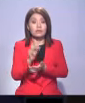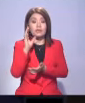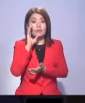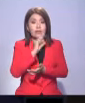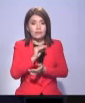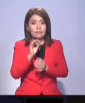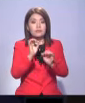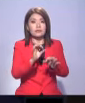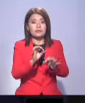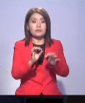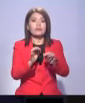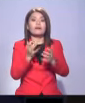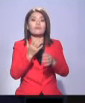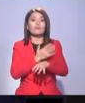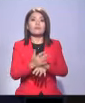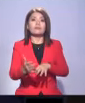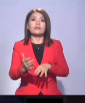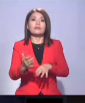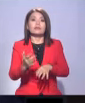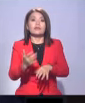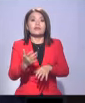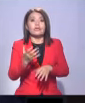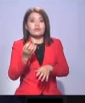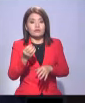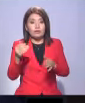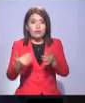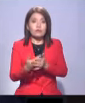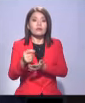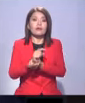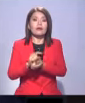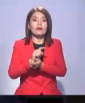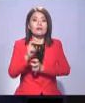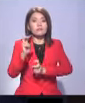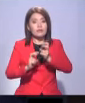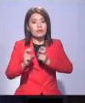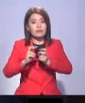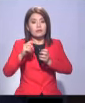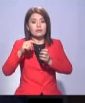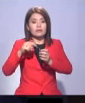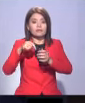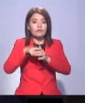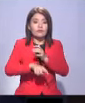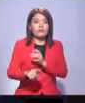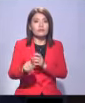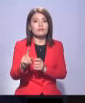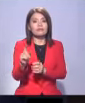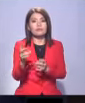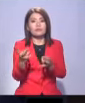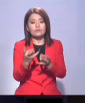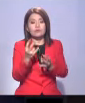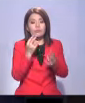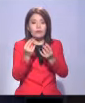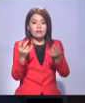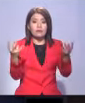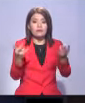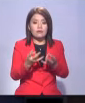мәселе қозғады. Содан кейін осы қайта өндеу, терең қайта өндеу тағамдарды